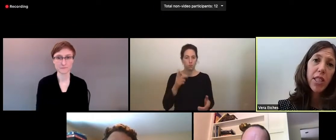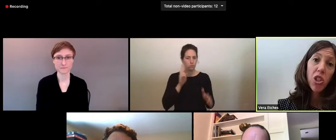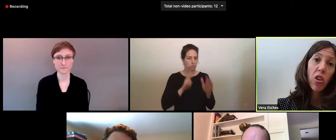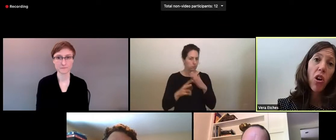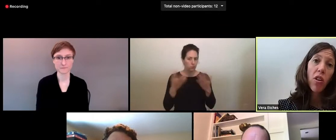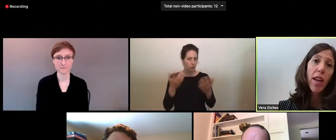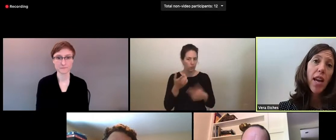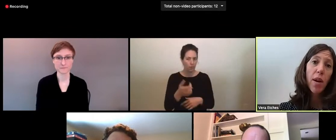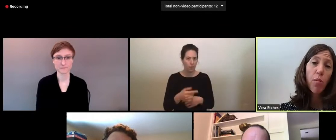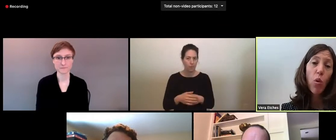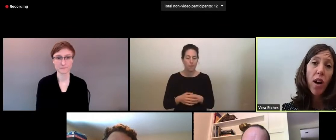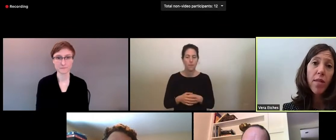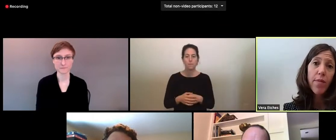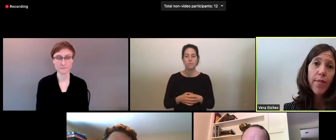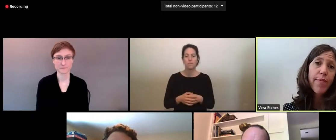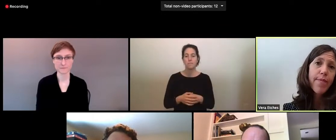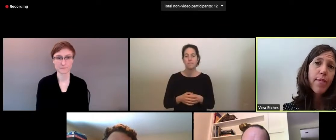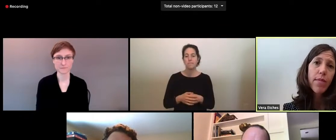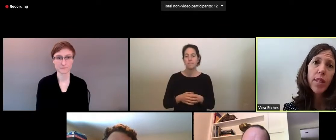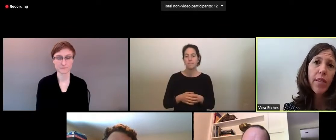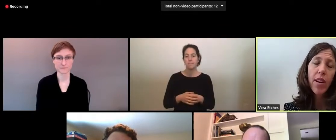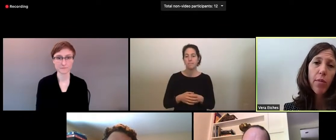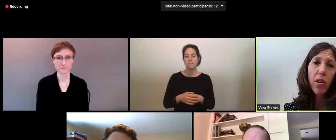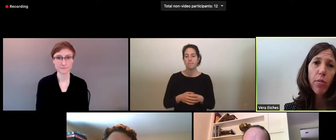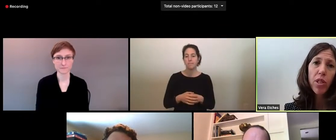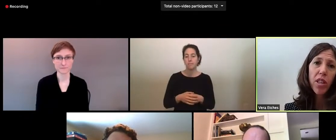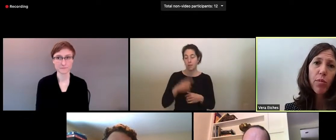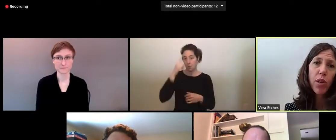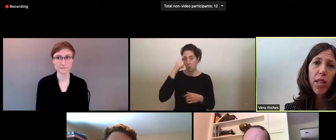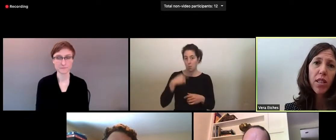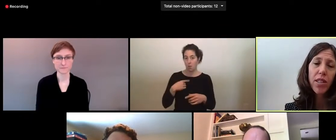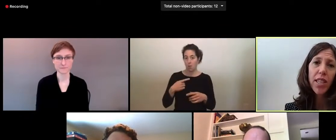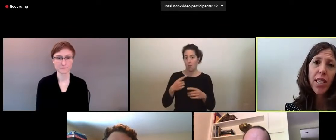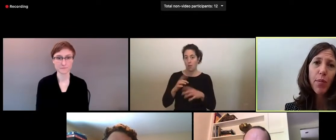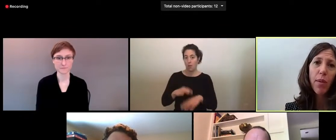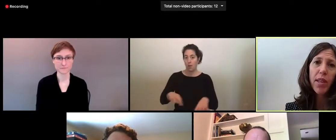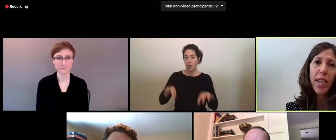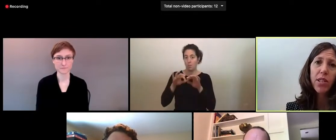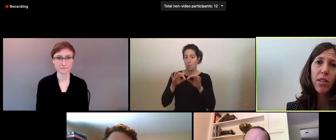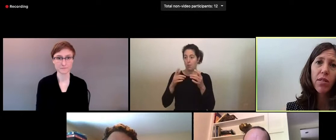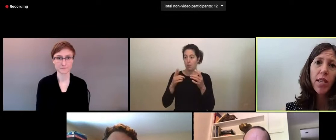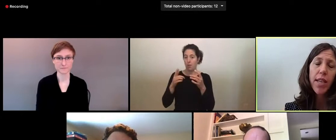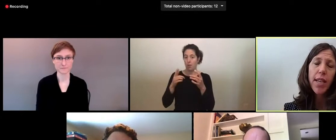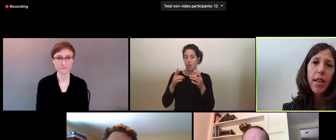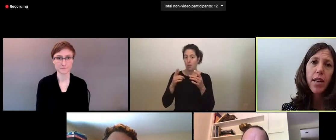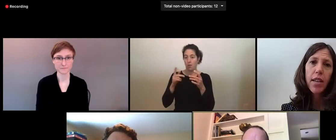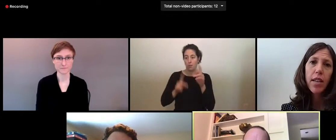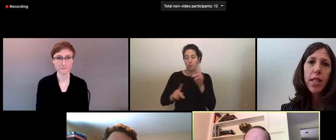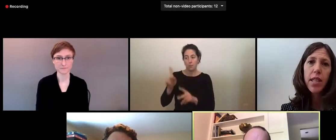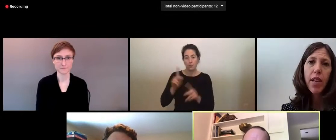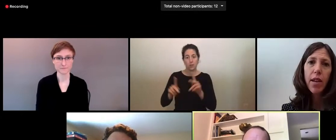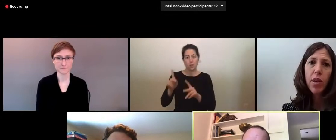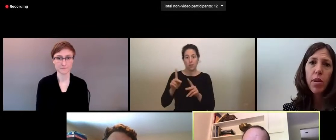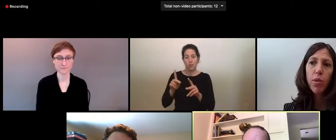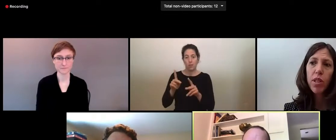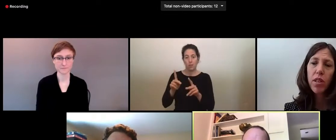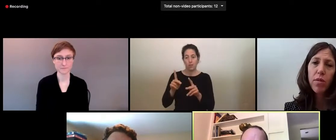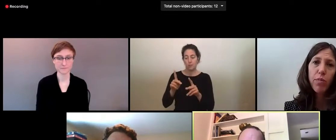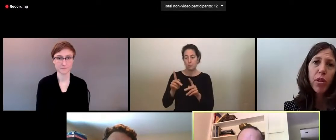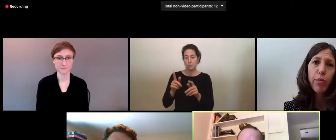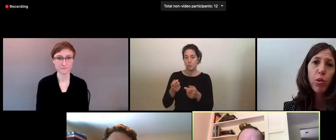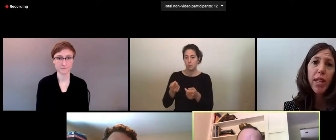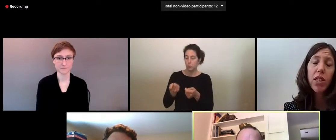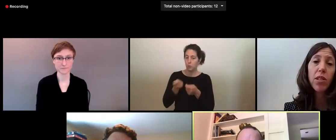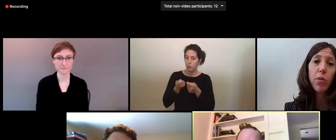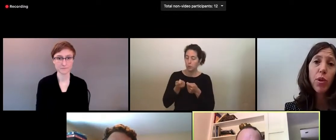important que les gens ont emploi. C'est vraiment important pour la santé de la population. C'est vraiment